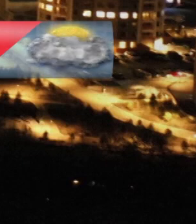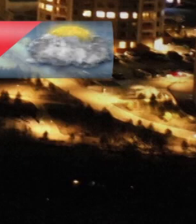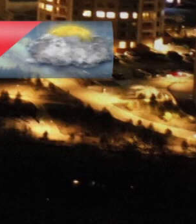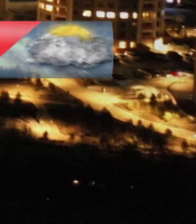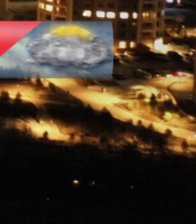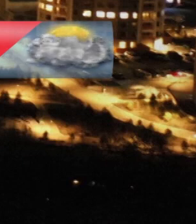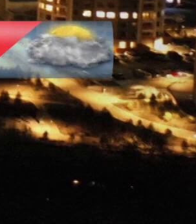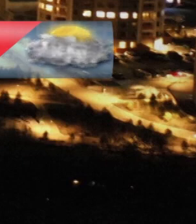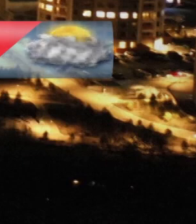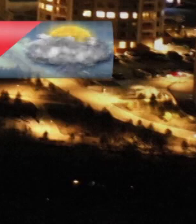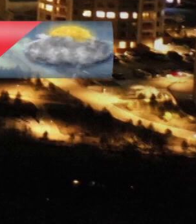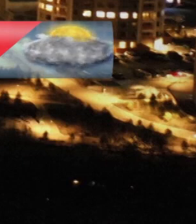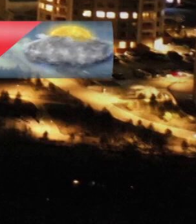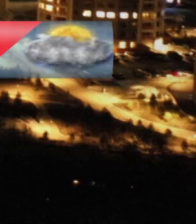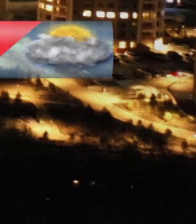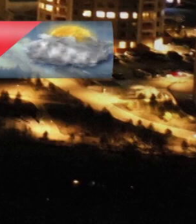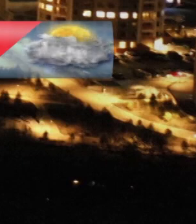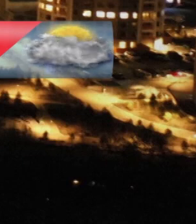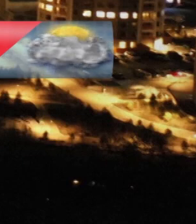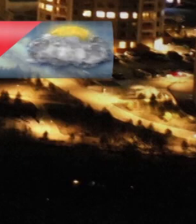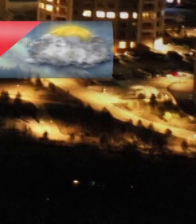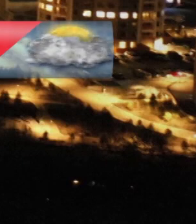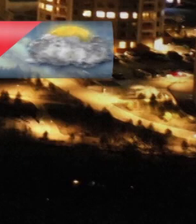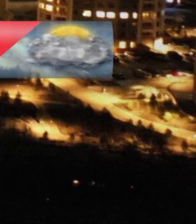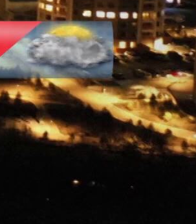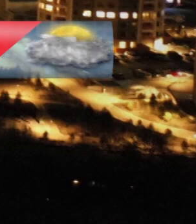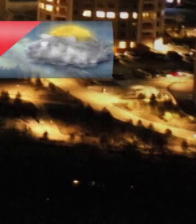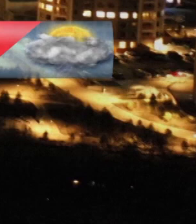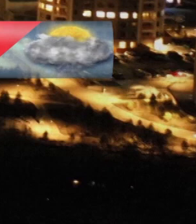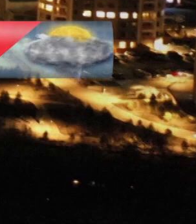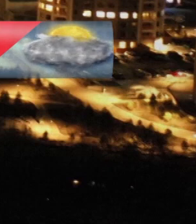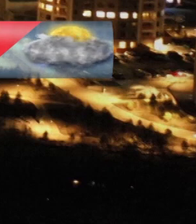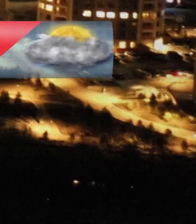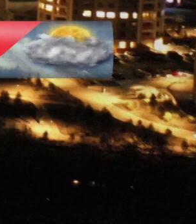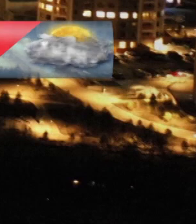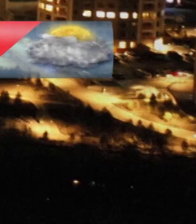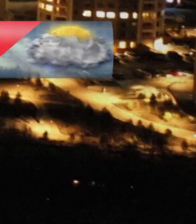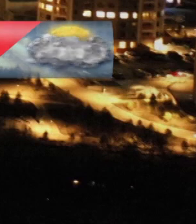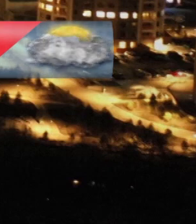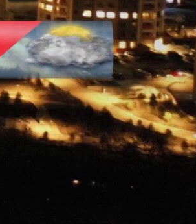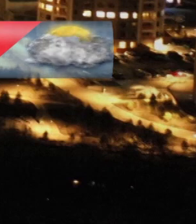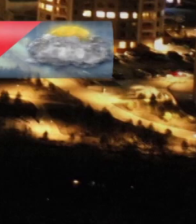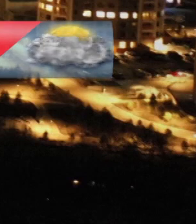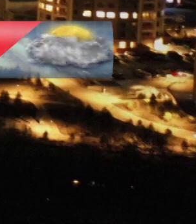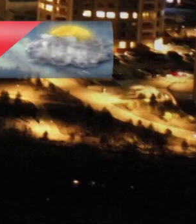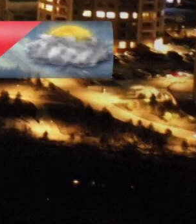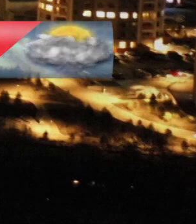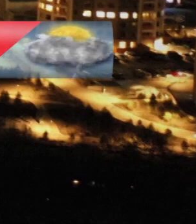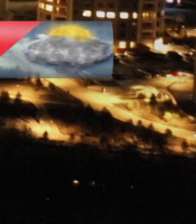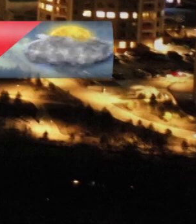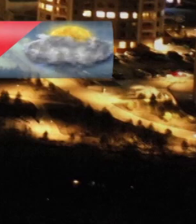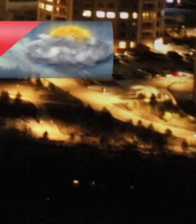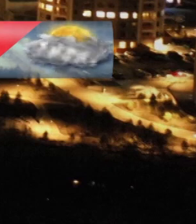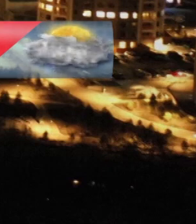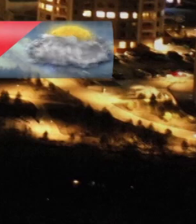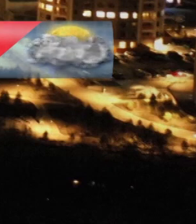төлөв мэдээллийг танилцуулъя. За Бөрөг хорогт шөндөө өвчлөж 3 градус тулаан, өдөртөө өвчлөж 13 градус тулаан байна. За Баасан болон